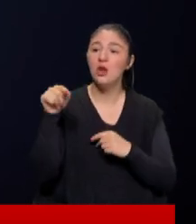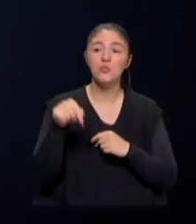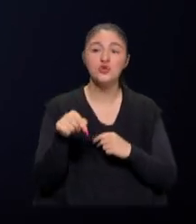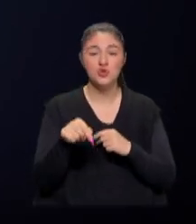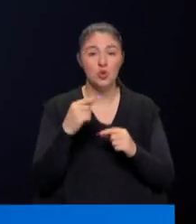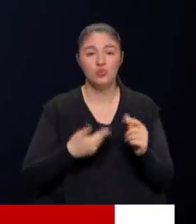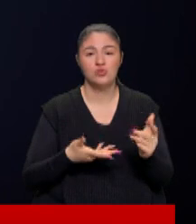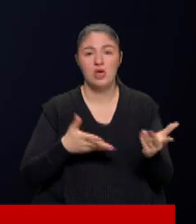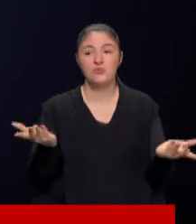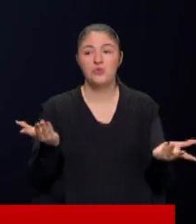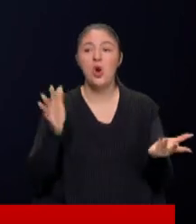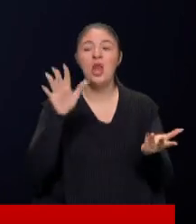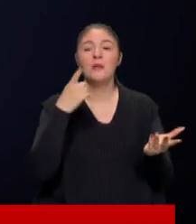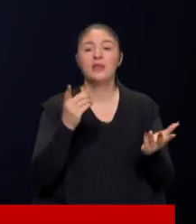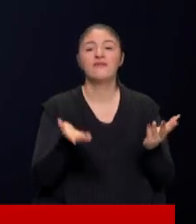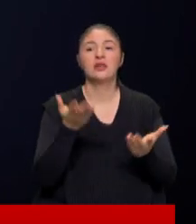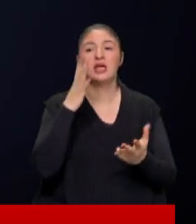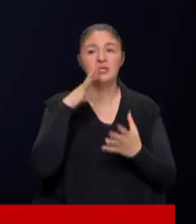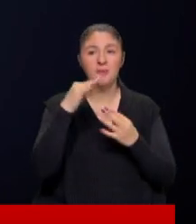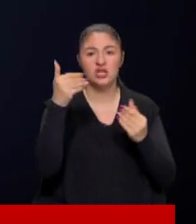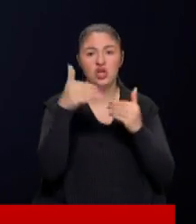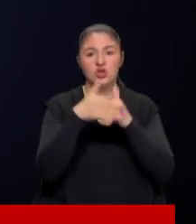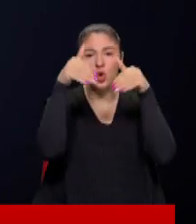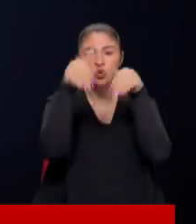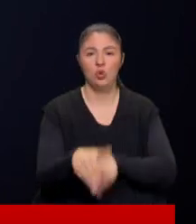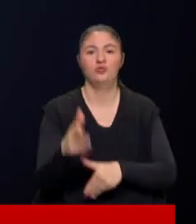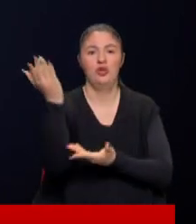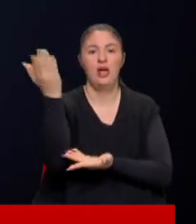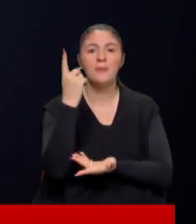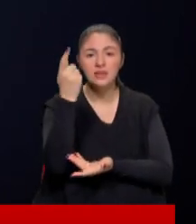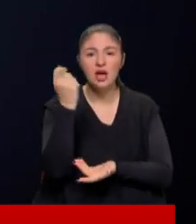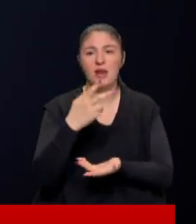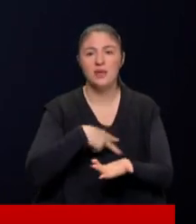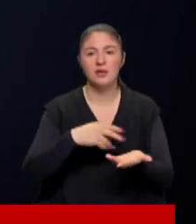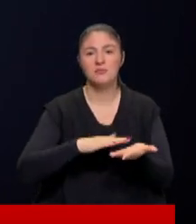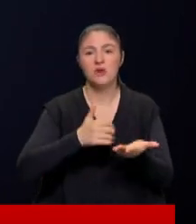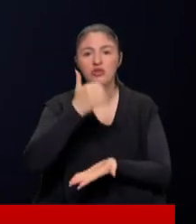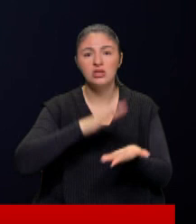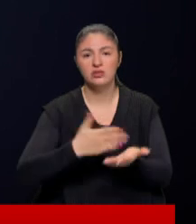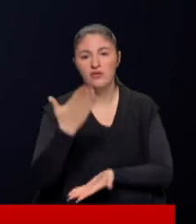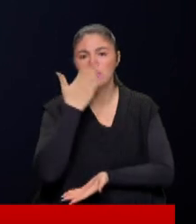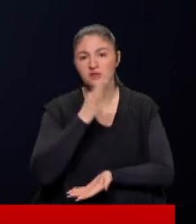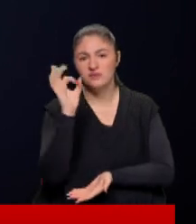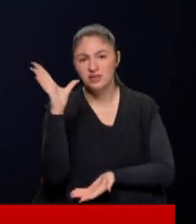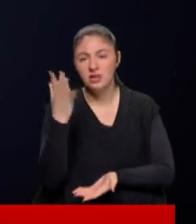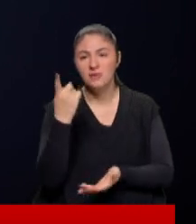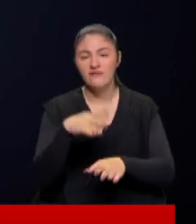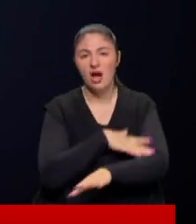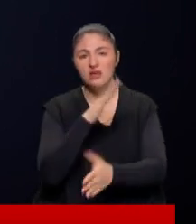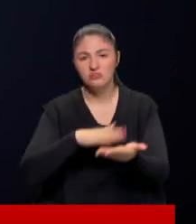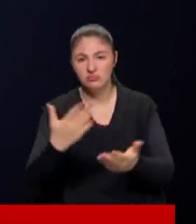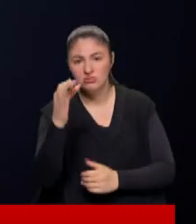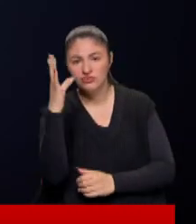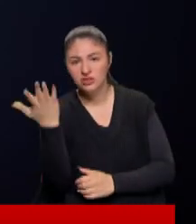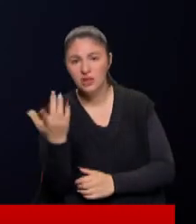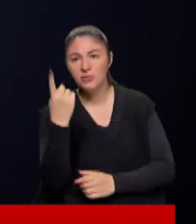burada umursamıyor. 50 binden fazla insanı bir gecede gömdüler. Bir tane belediye başkanı istifa etmedi. Bir tane vali istifa